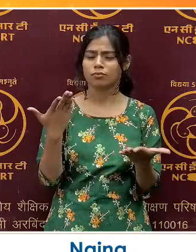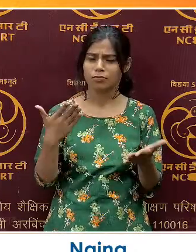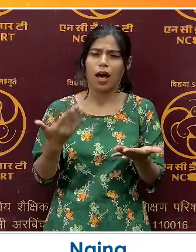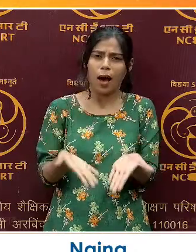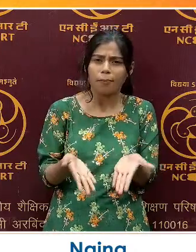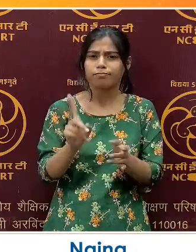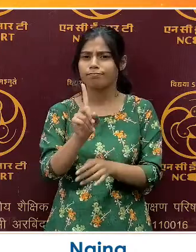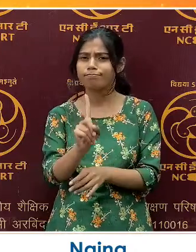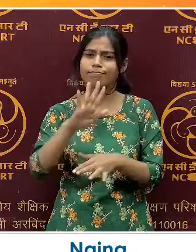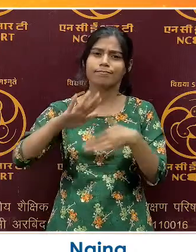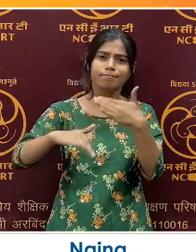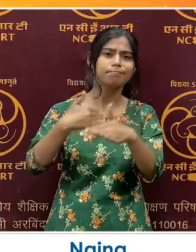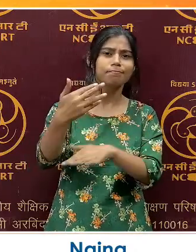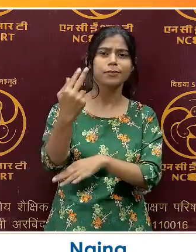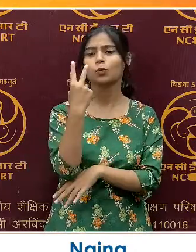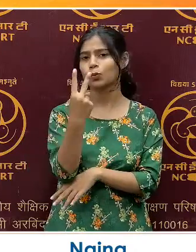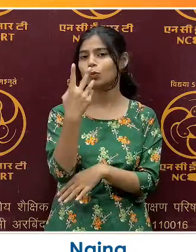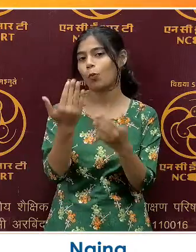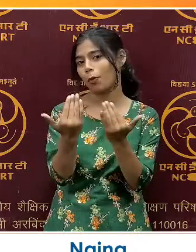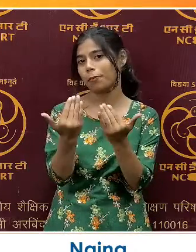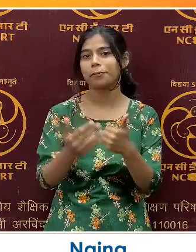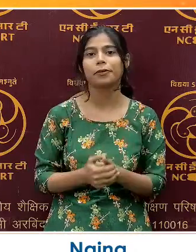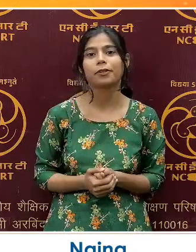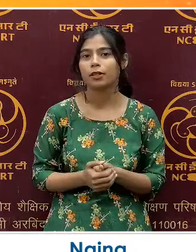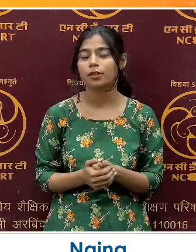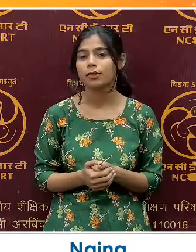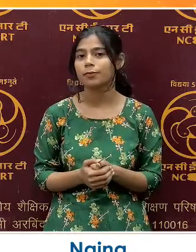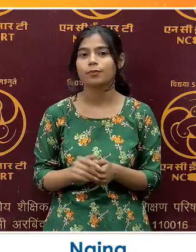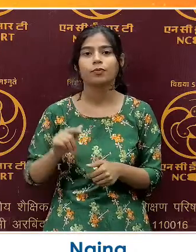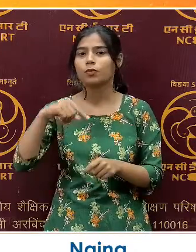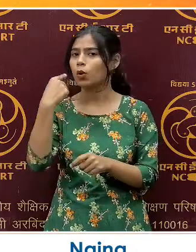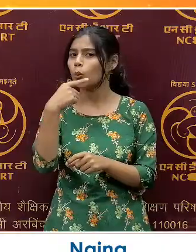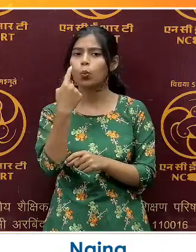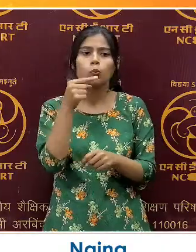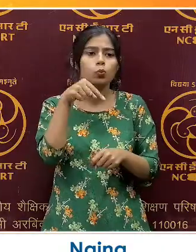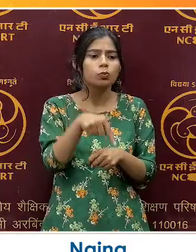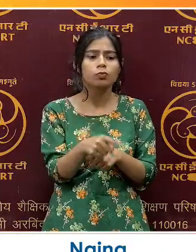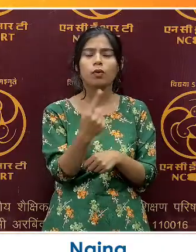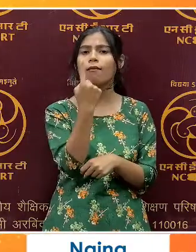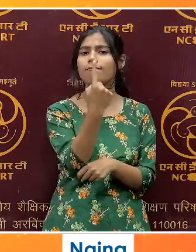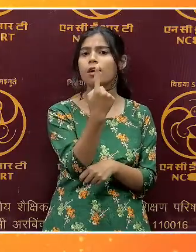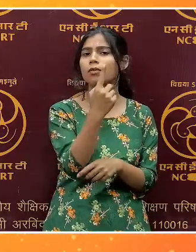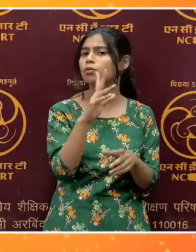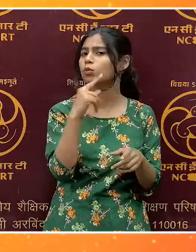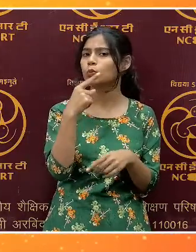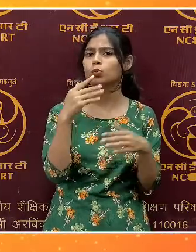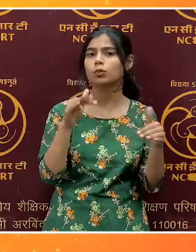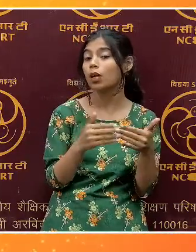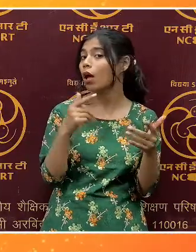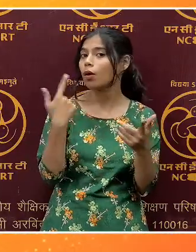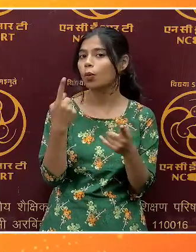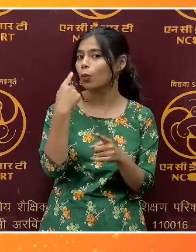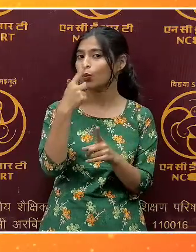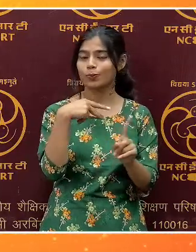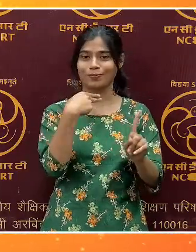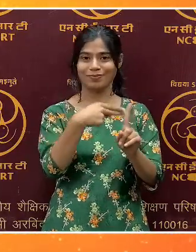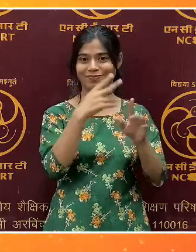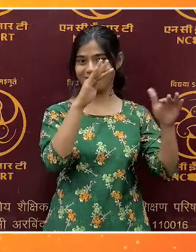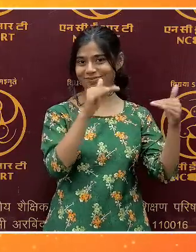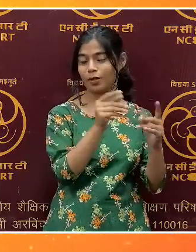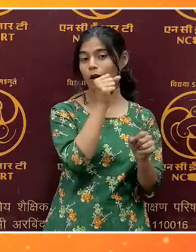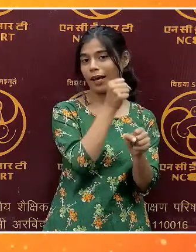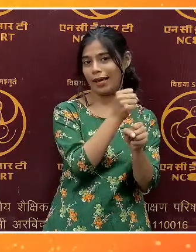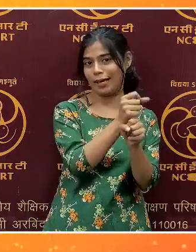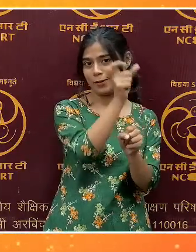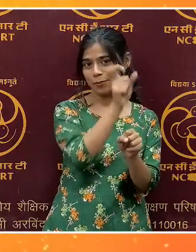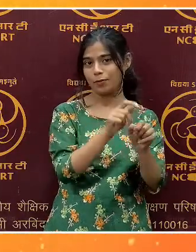लेकर आएंगे और इस पार्ट 1 को हमारे साथ लेकर जाने के लिए जो एक्सपर्ट जुड़े हैं, आइए उनसे मिलते हैं. द टीचर,